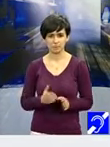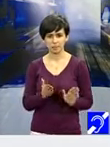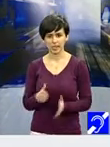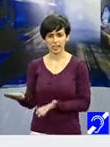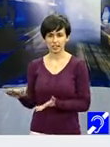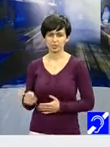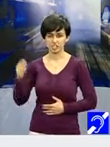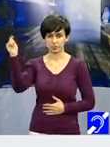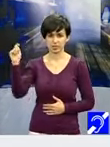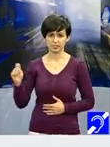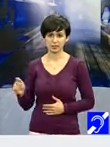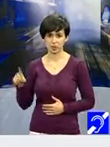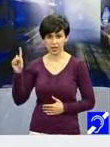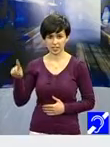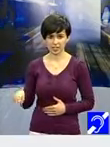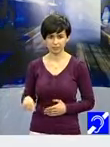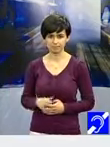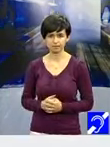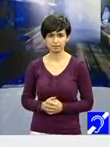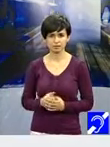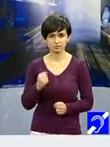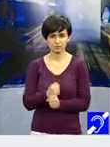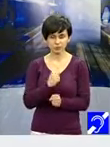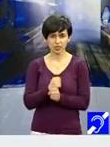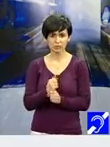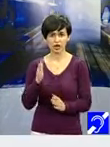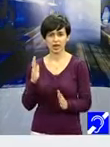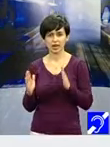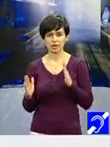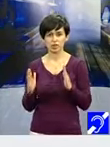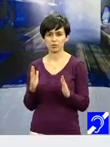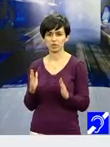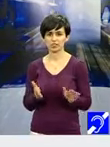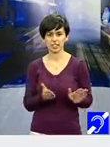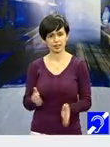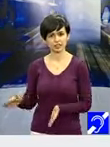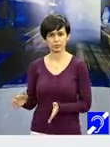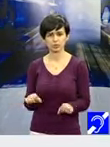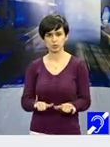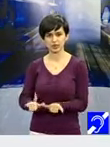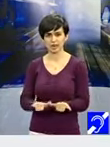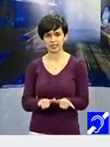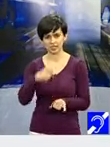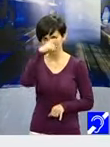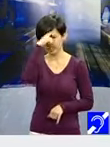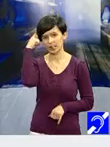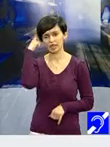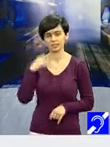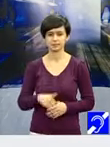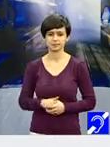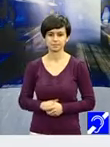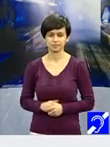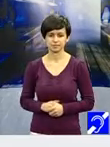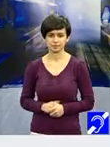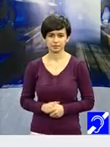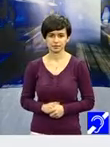și am lucrat la robot de la începutul vacanței de vară. Așa? Tu?